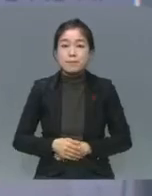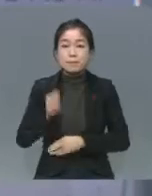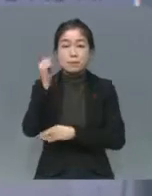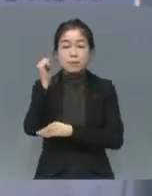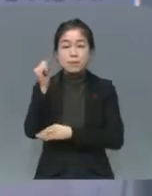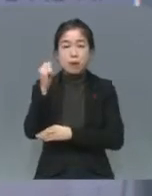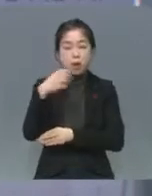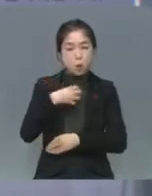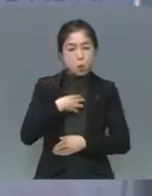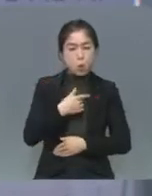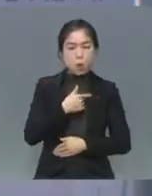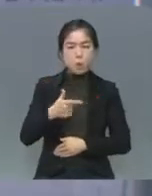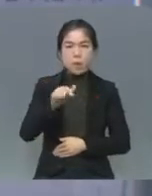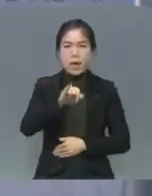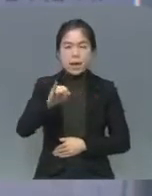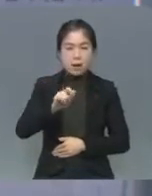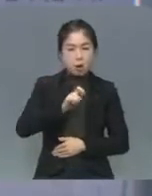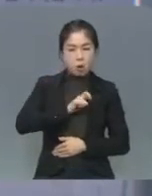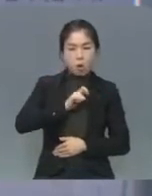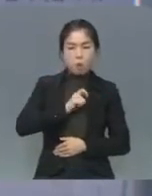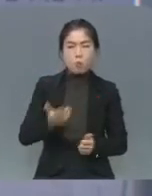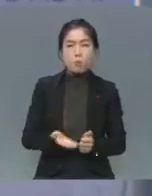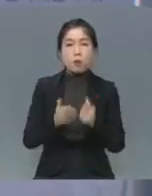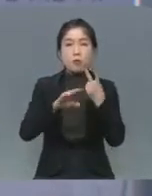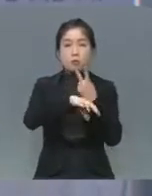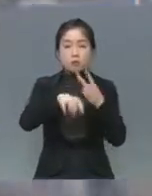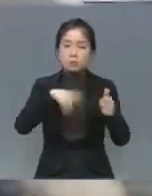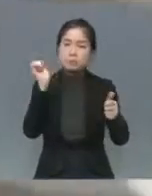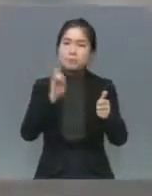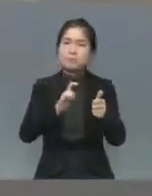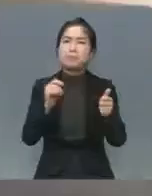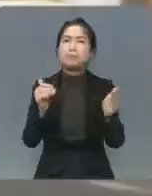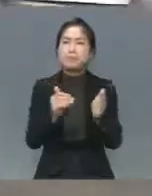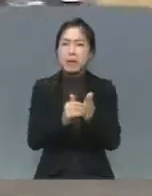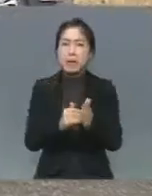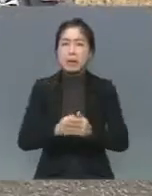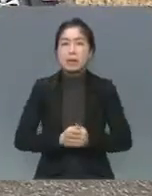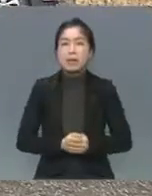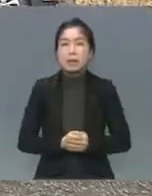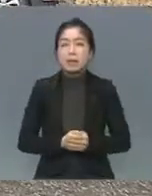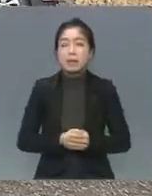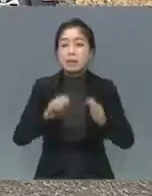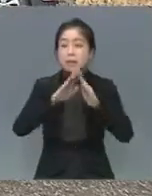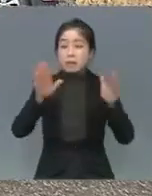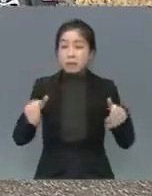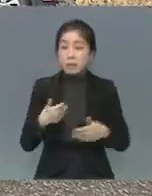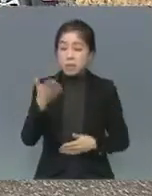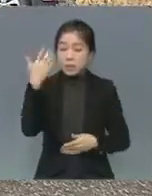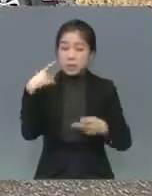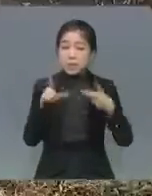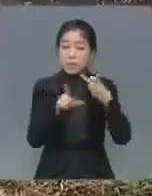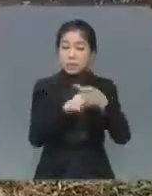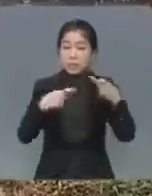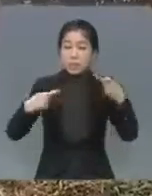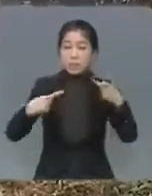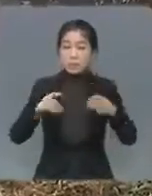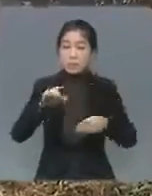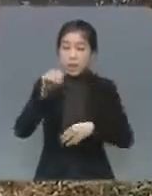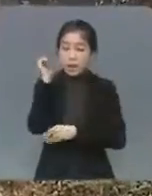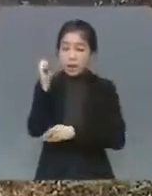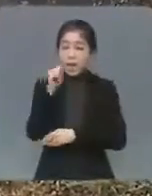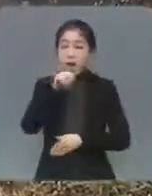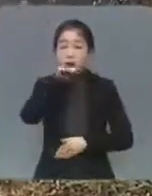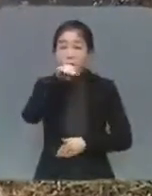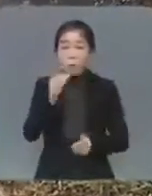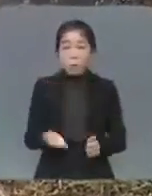영암의 고병원성 AI 의심 농장 두 곳이 확진 판정을 받았습니다. 전라남도는 지난 11일 영암의 유경오리 농장